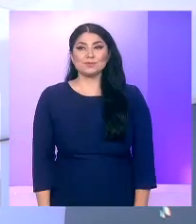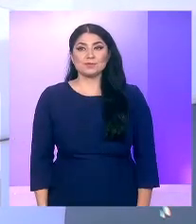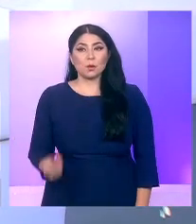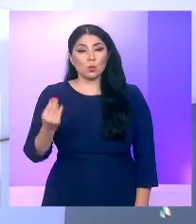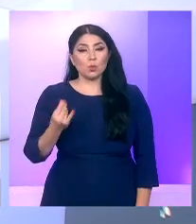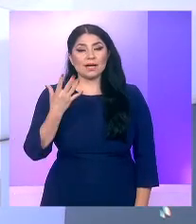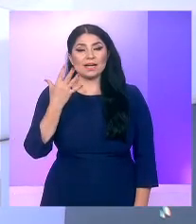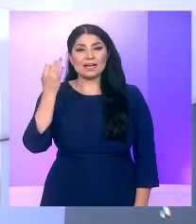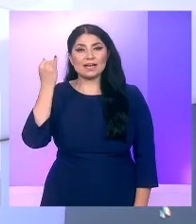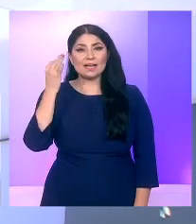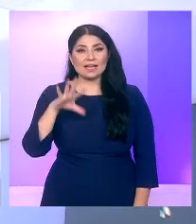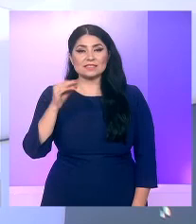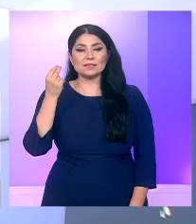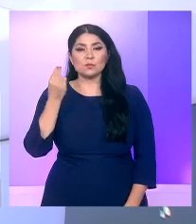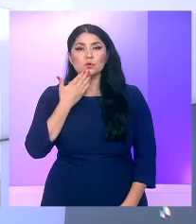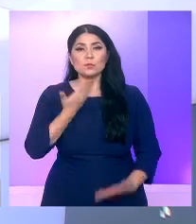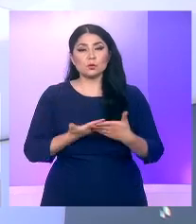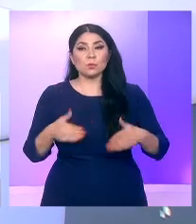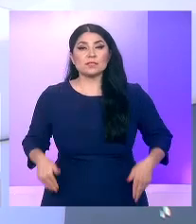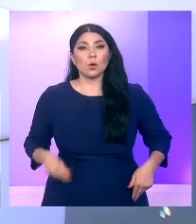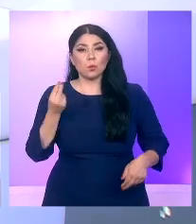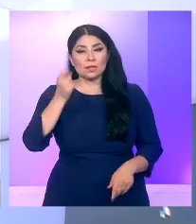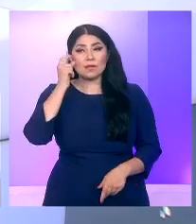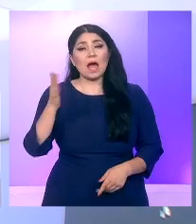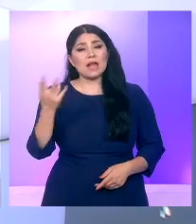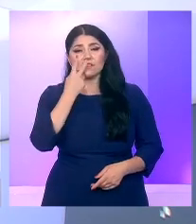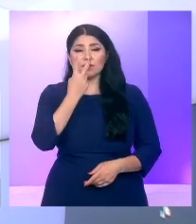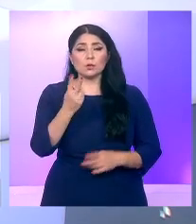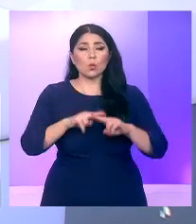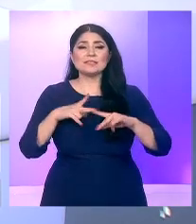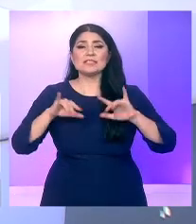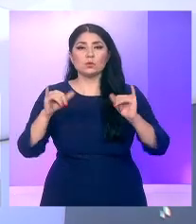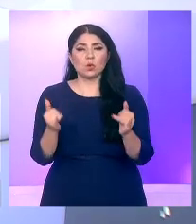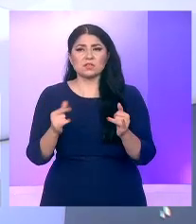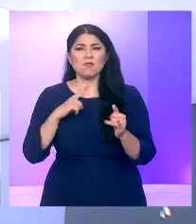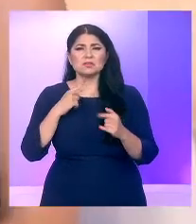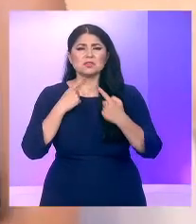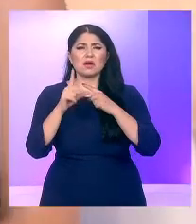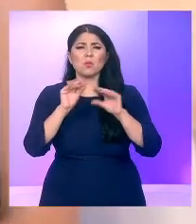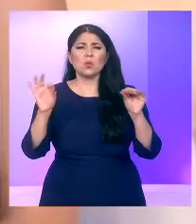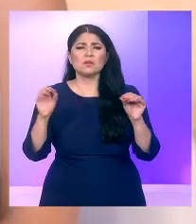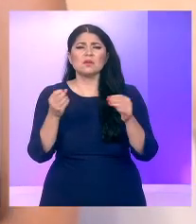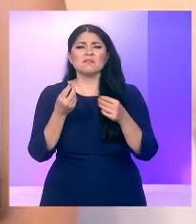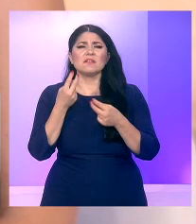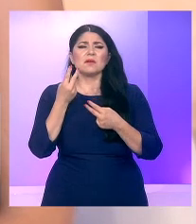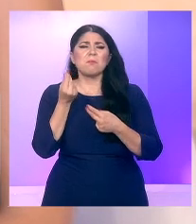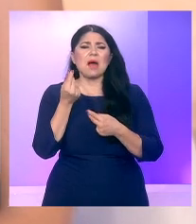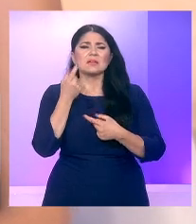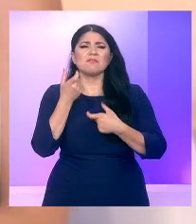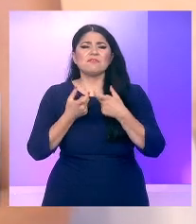Bun găsit, Robert, mulțumesc pentru prezență. Bună dimineața! Haideți să vedem cum arată lucrurile, pentru că au tot fost vehiculate sume și cifre în ultimele